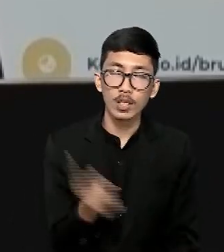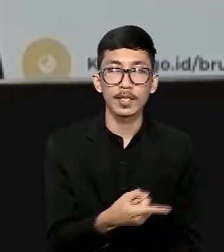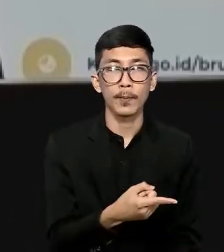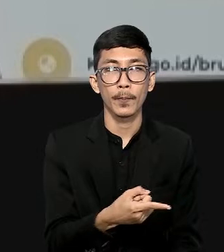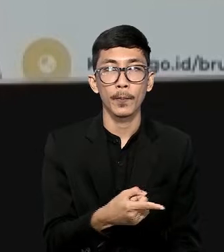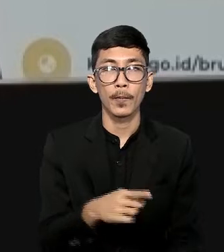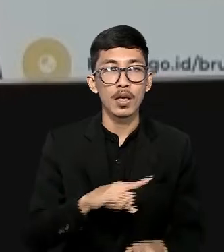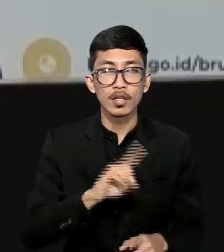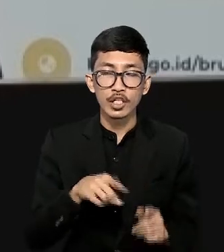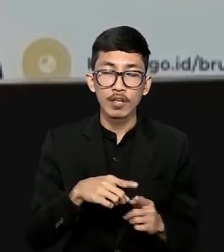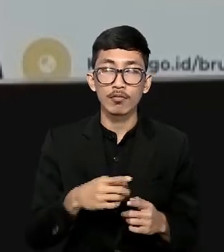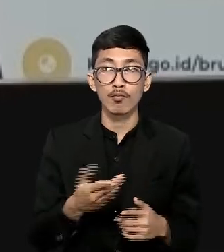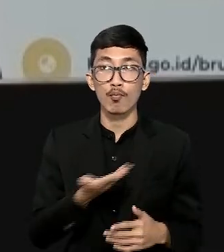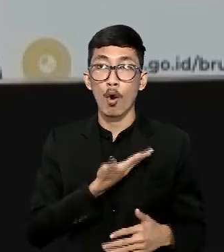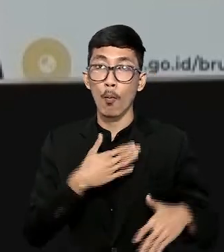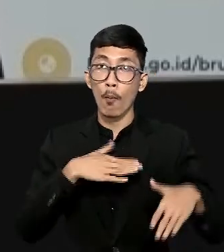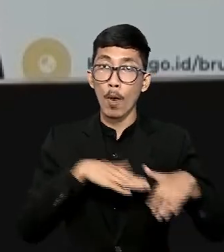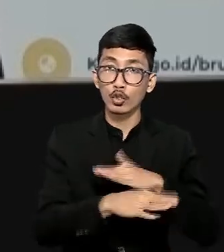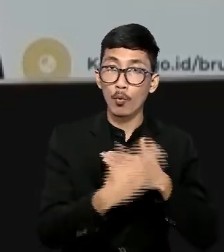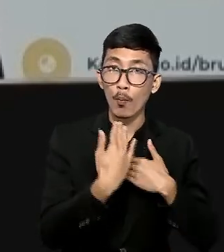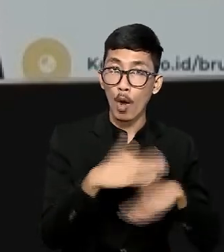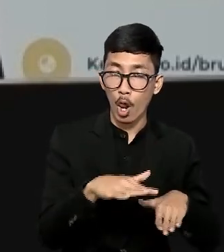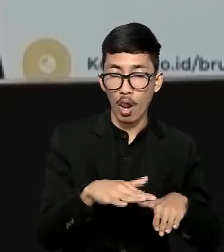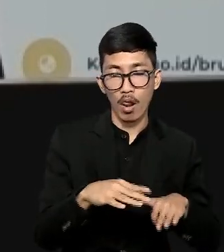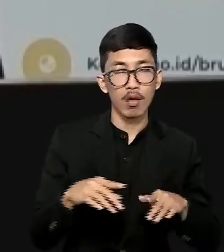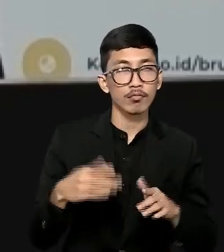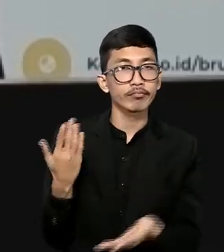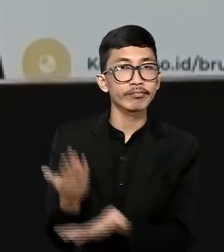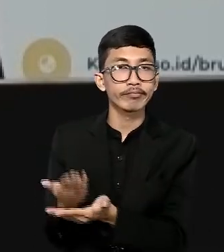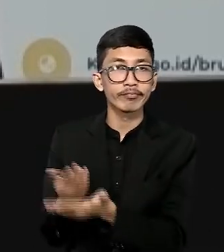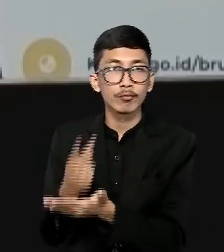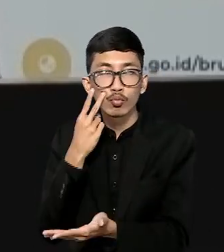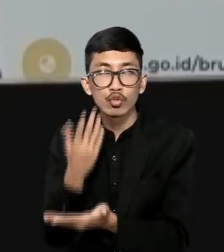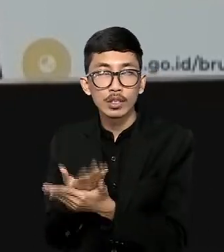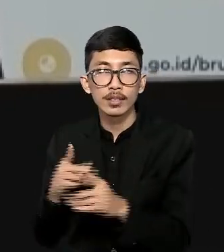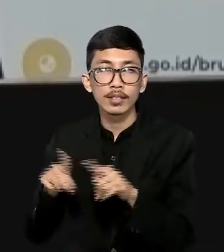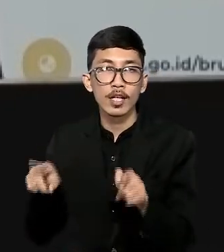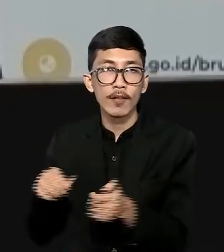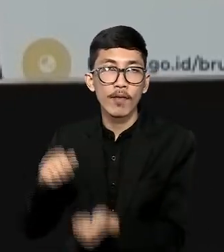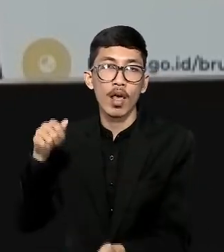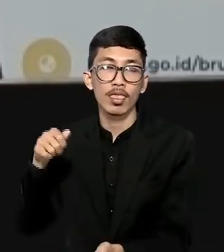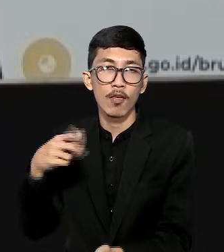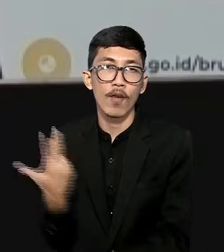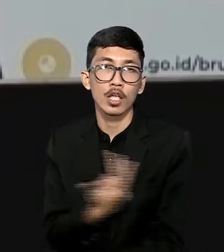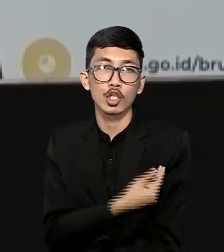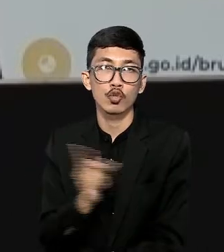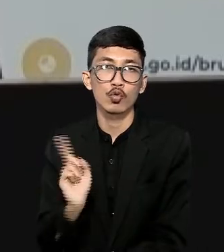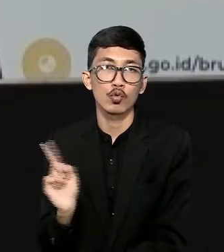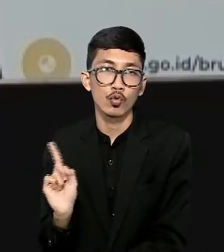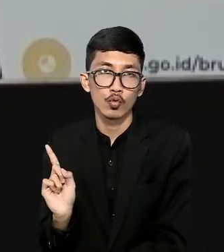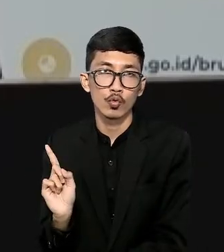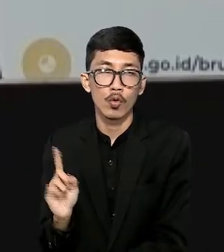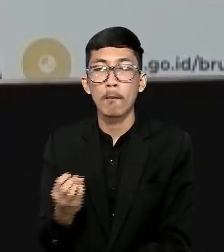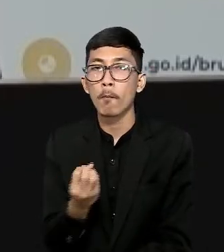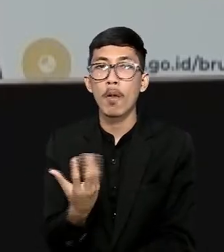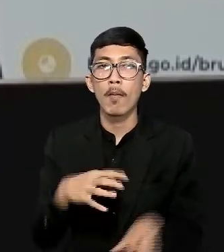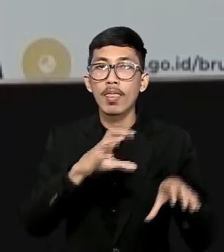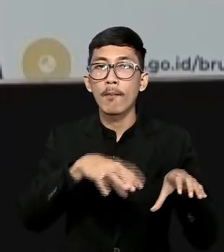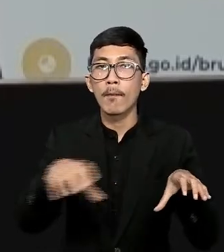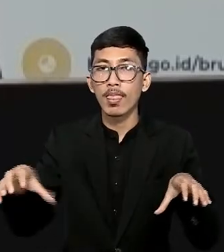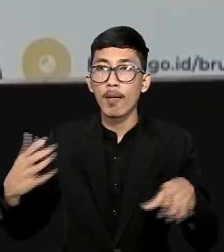vaksin jadi kemana-mana harus menggunakan sertifikat vaksin bahkan ada beberapa tempat yang harus menggunakan juga